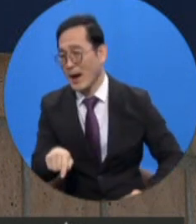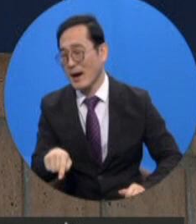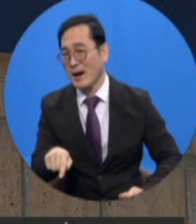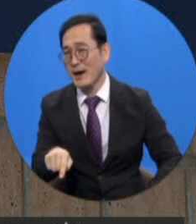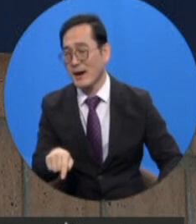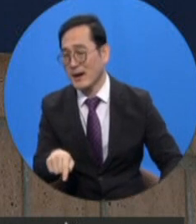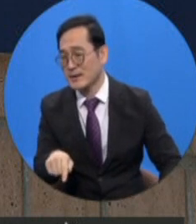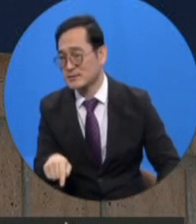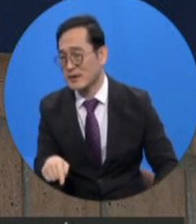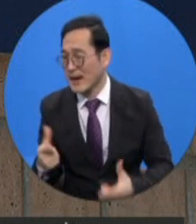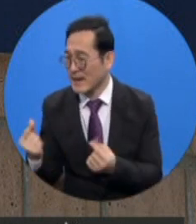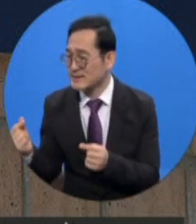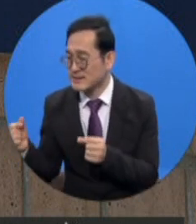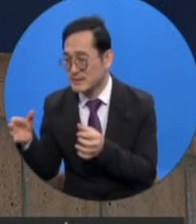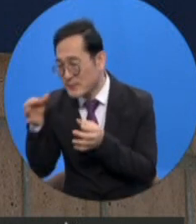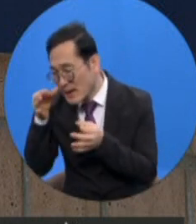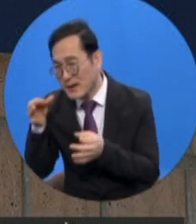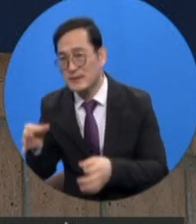수사팀 검사가